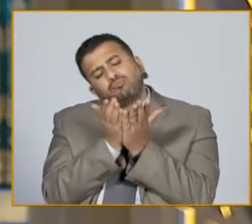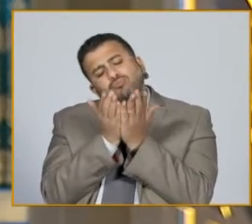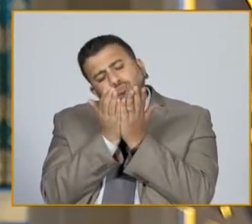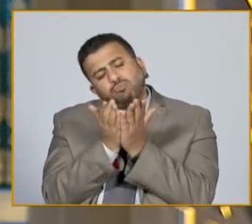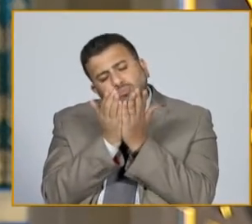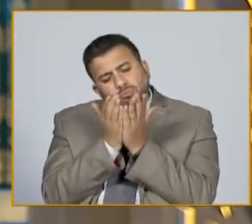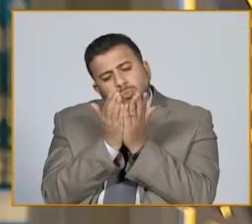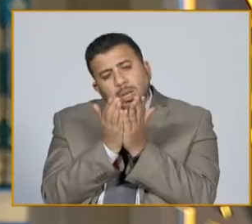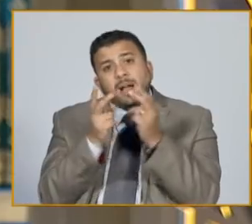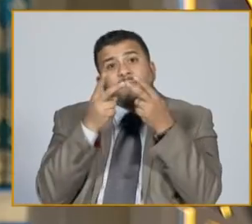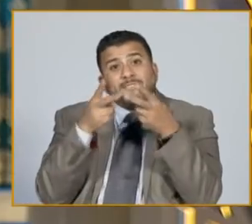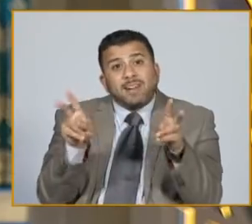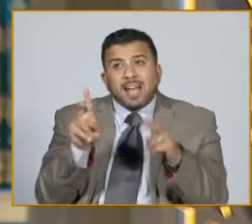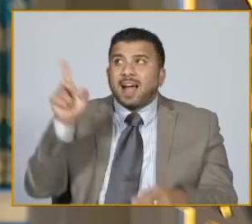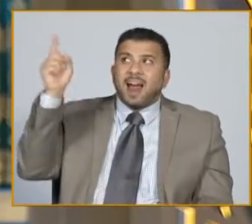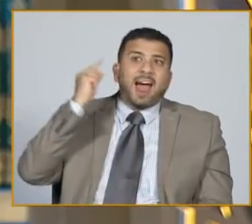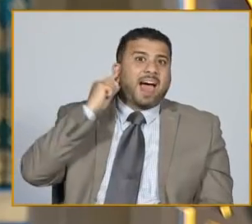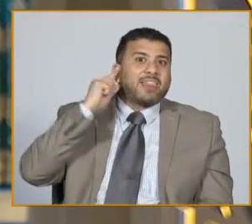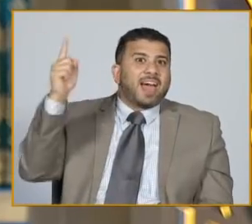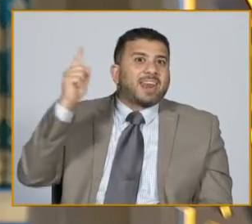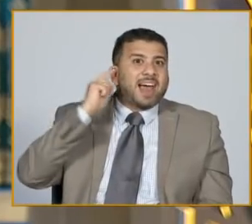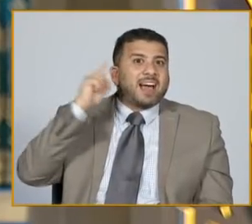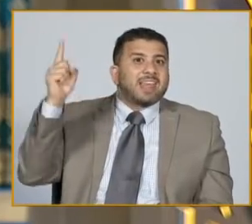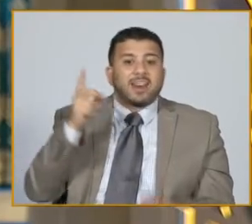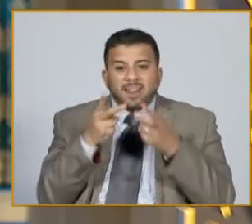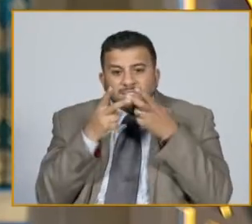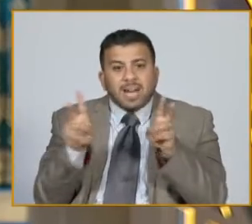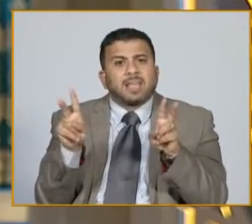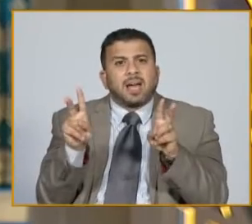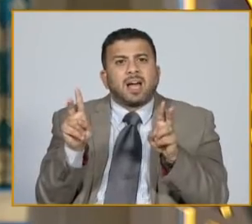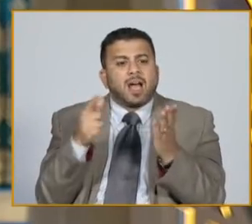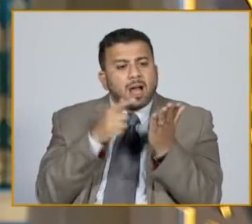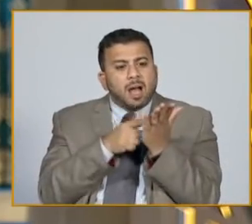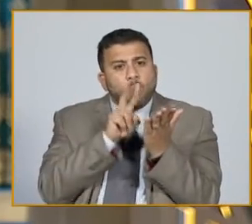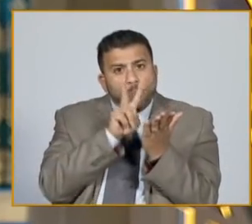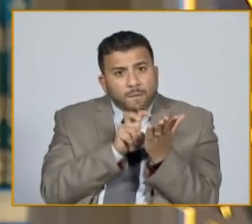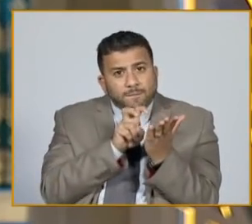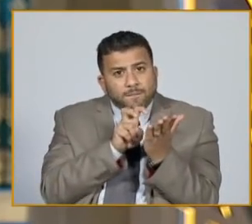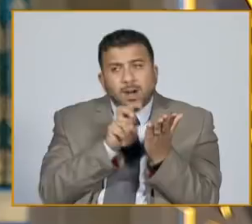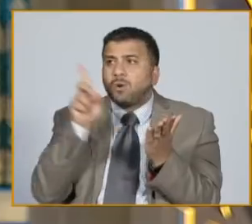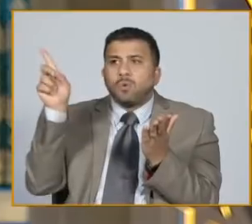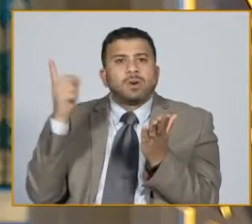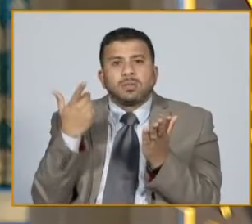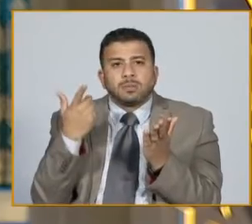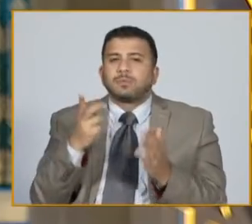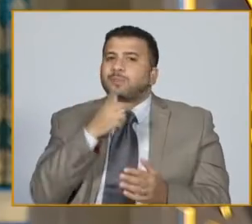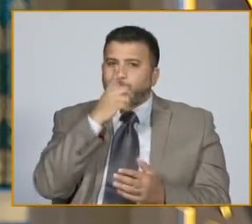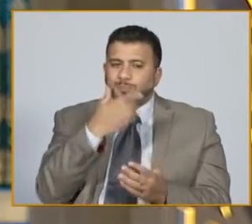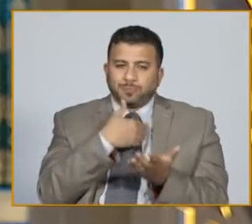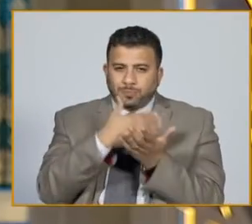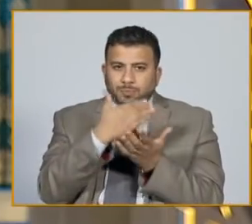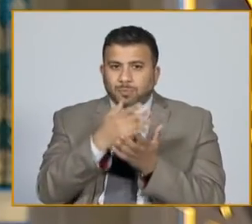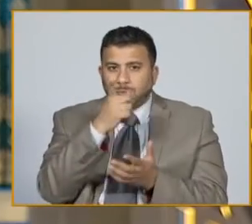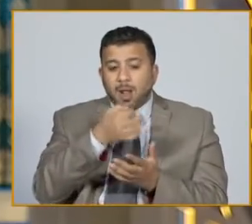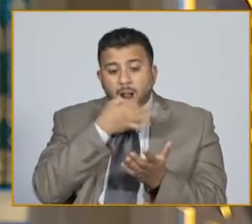سنة مستحبة، والترديد خلف الأذان سنة مستحبة، وفيها فضل عظيم إذا رددت خلف المؤذن